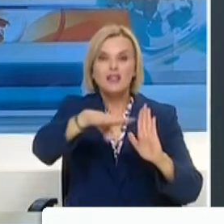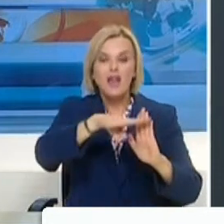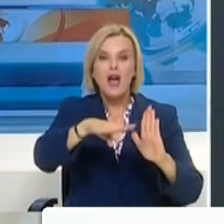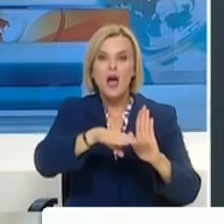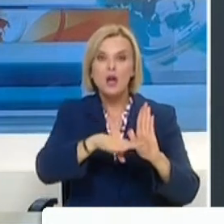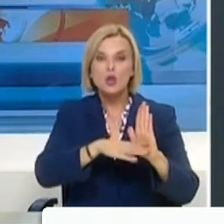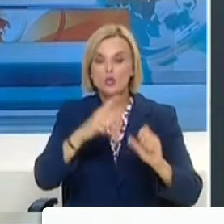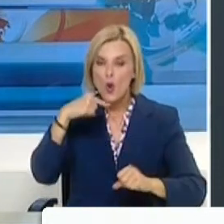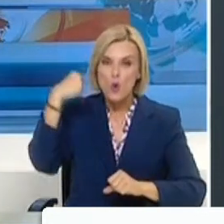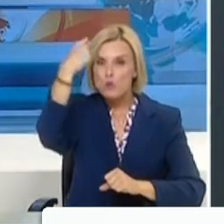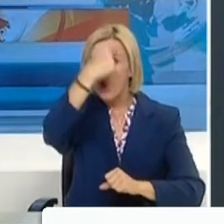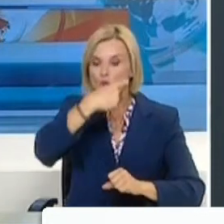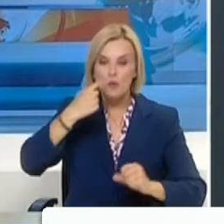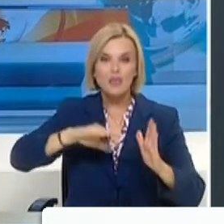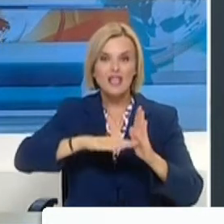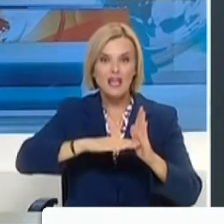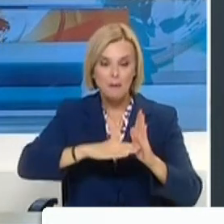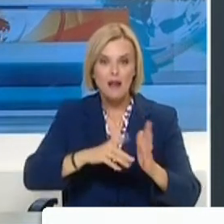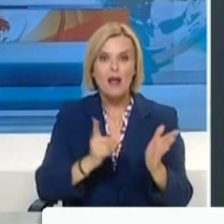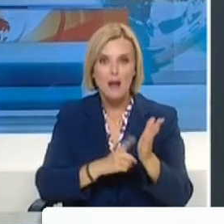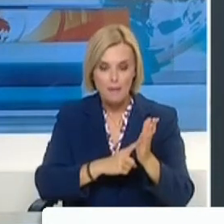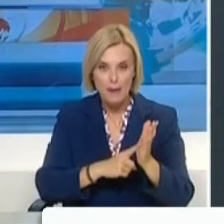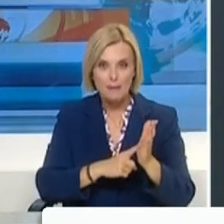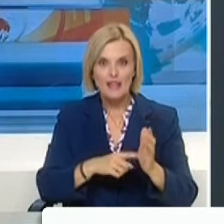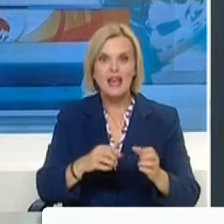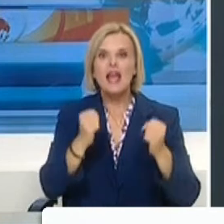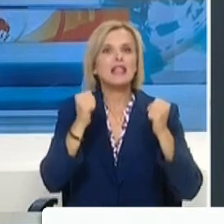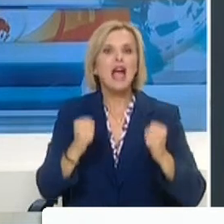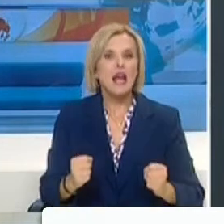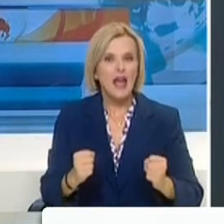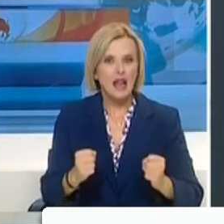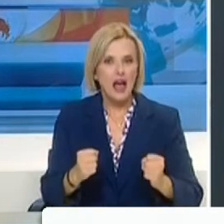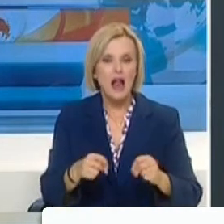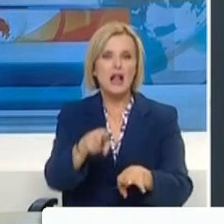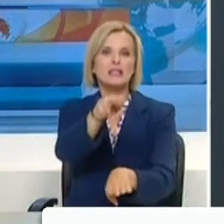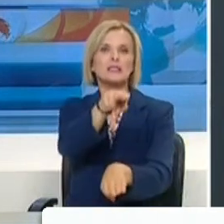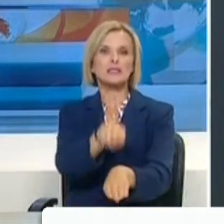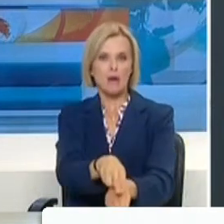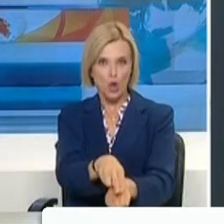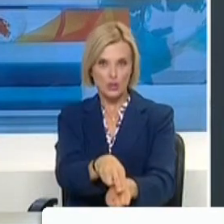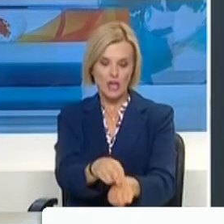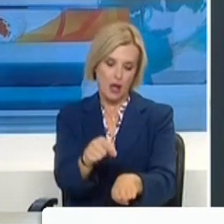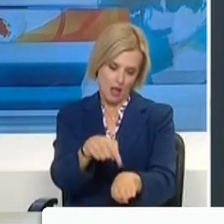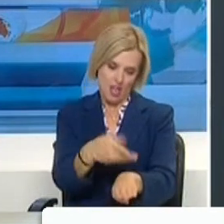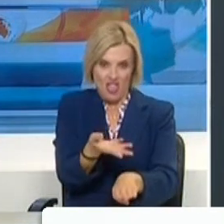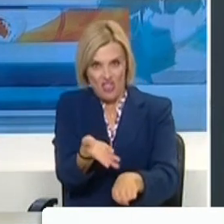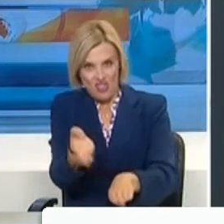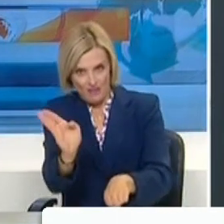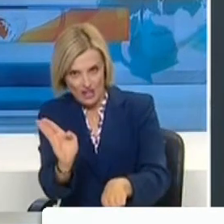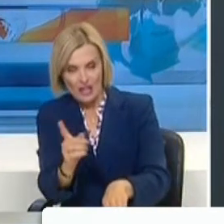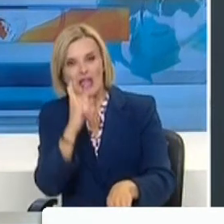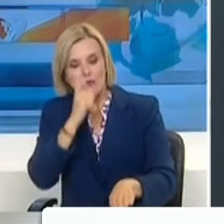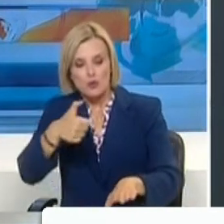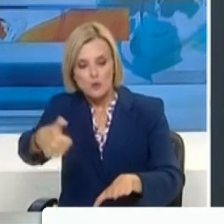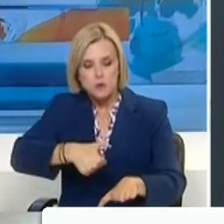το προσωπικό των οργανωμένων παραλίων υποχρεούται να απολυμμένει τις ξαπλώστρες, καρέκλες, μετά από κάθε πελάτη, ενώ στην ξαπλώστρα τοποθετείται